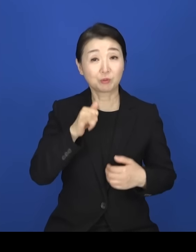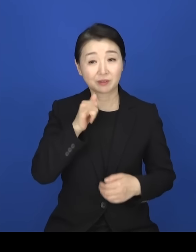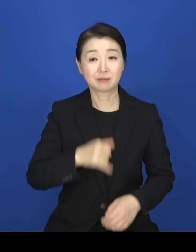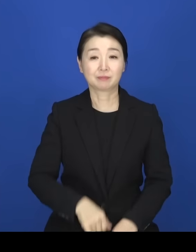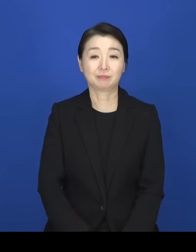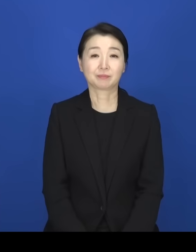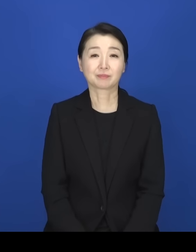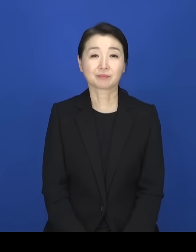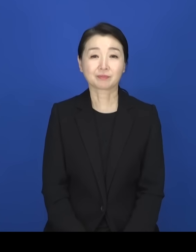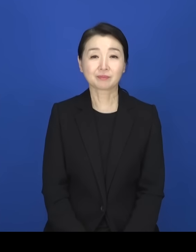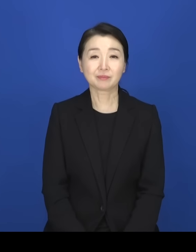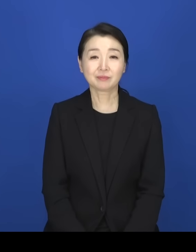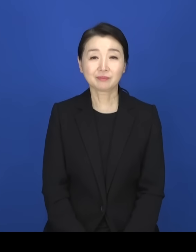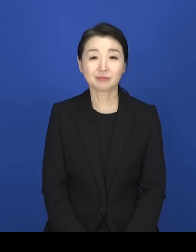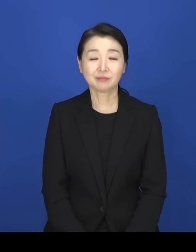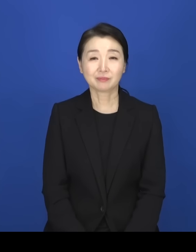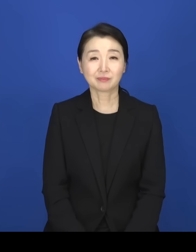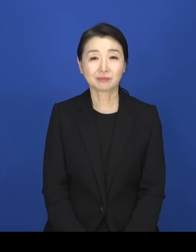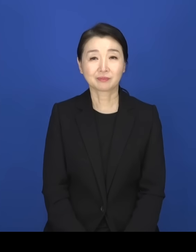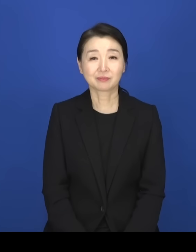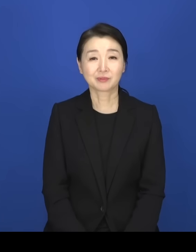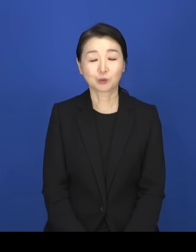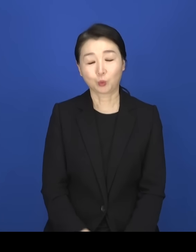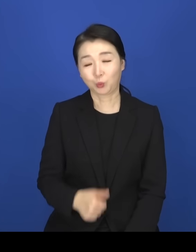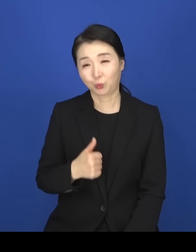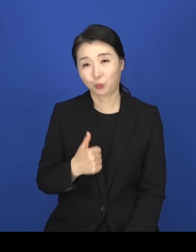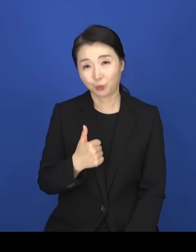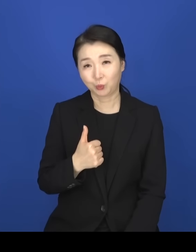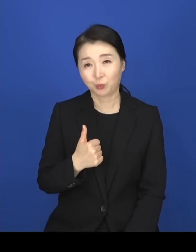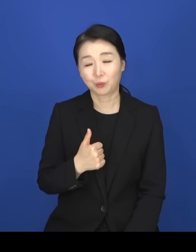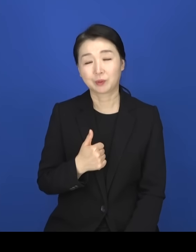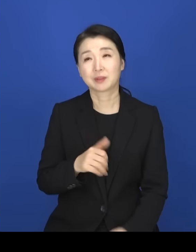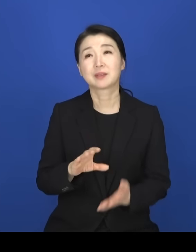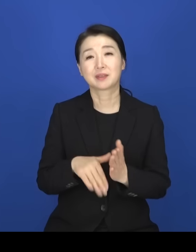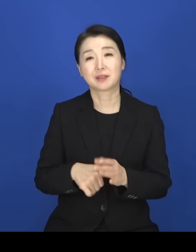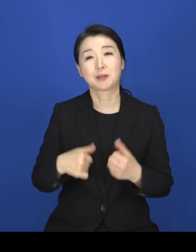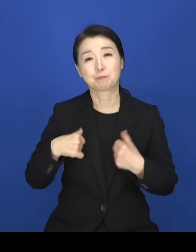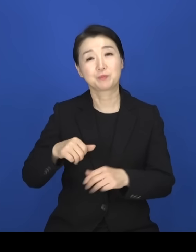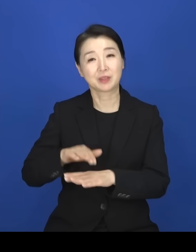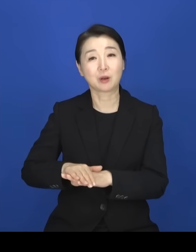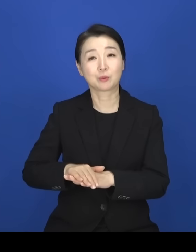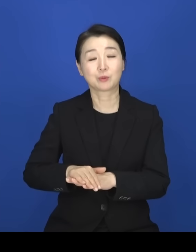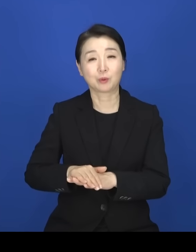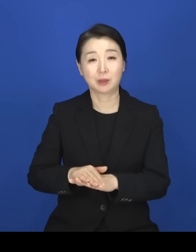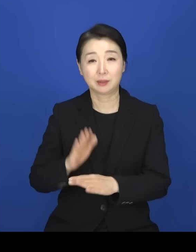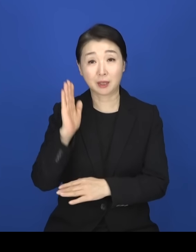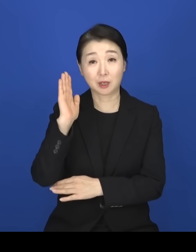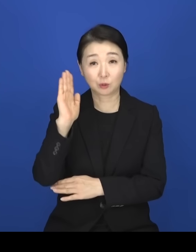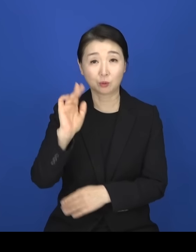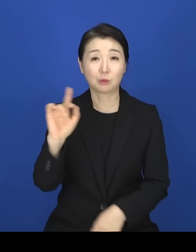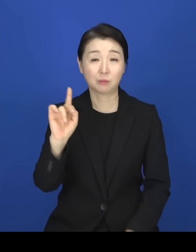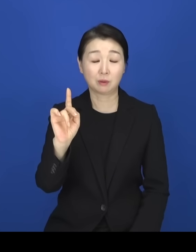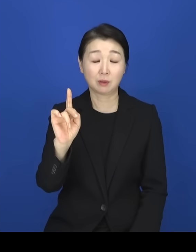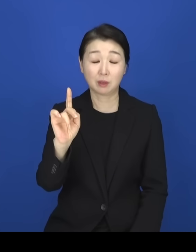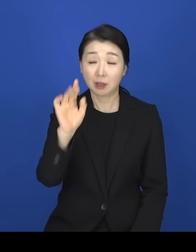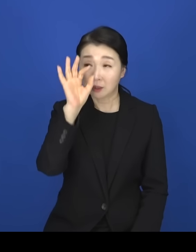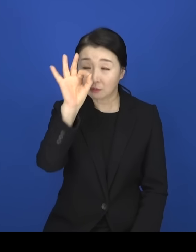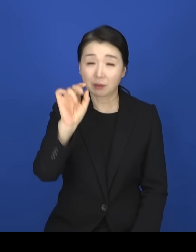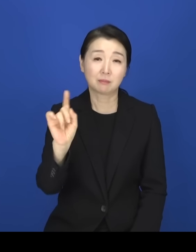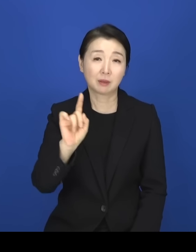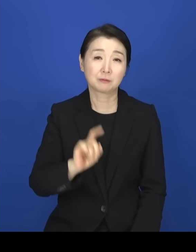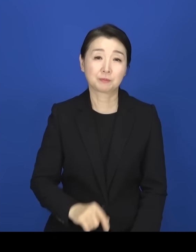거죠, 사실은. 그래서 쉽지 않은데. 그때 내려놓게 됐었어요. 그리고 그때 당시에 제가 설교를 하나 들었었던 것